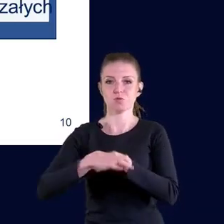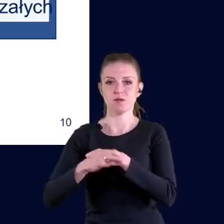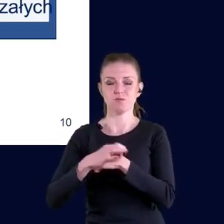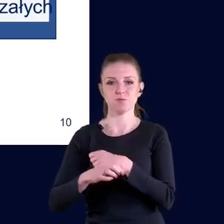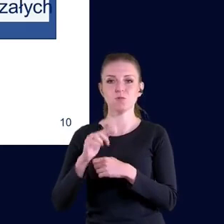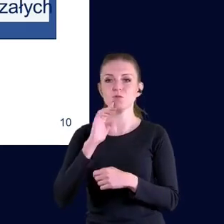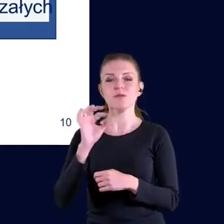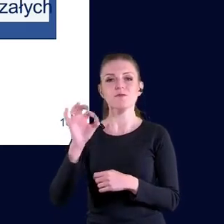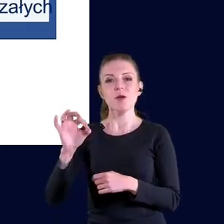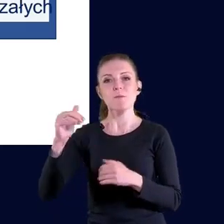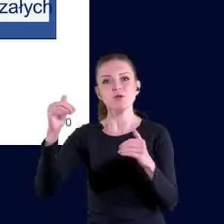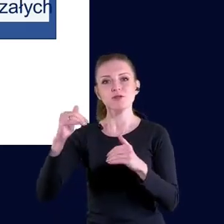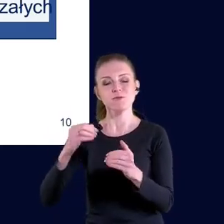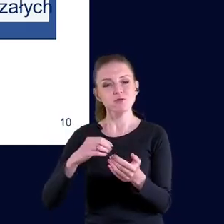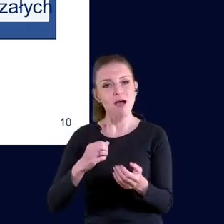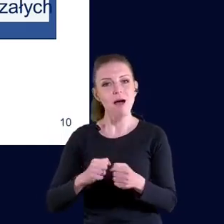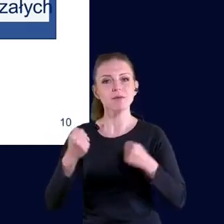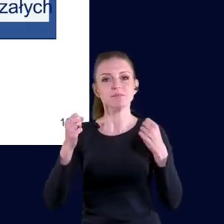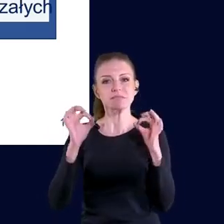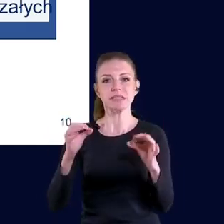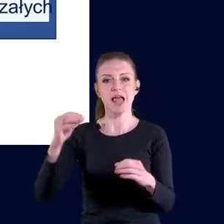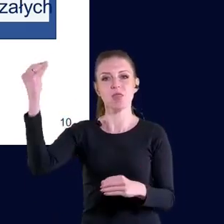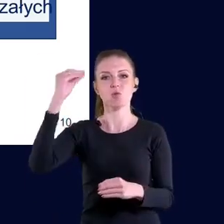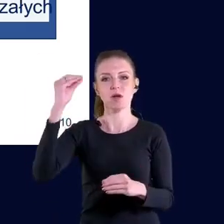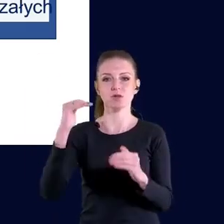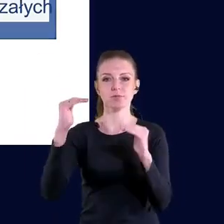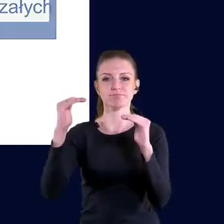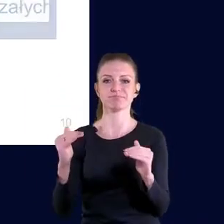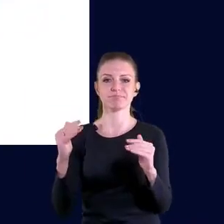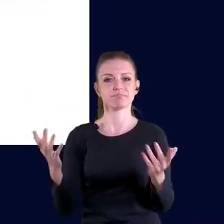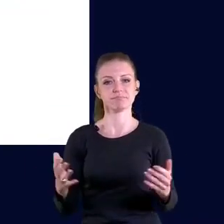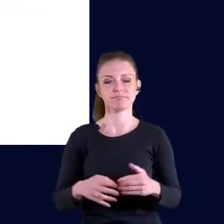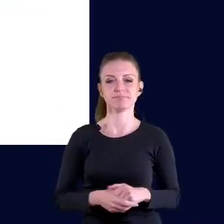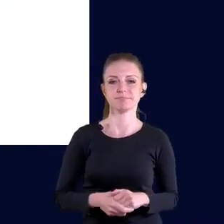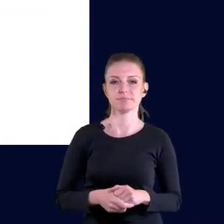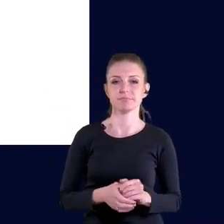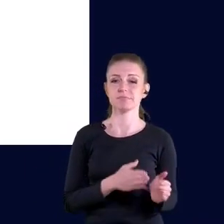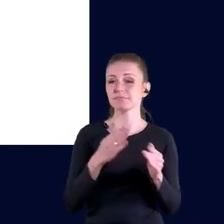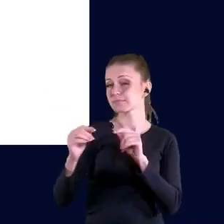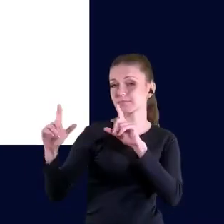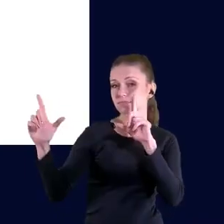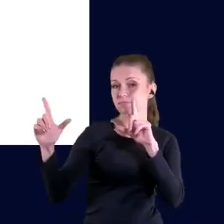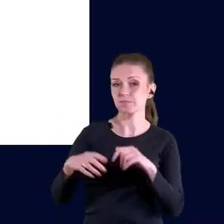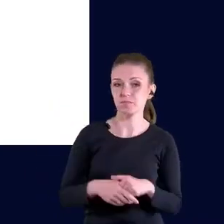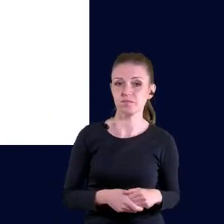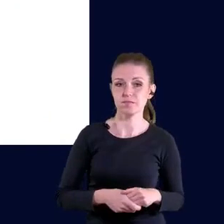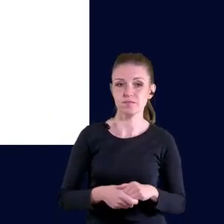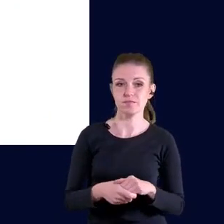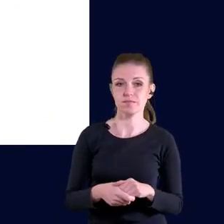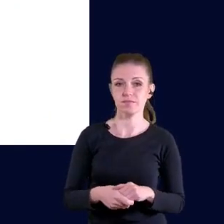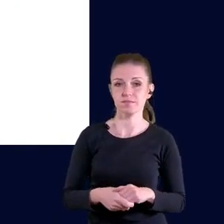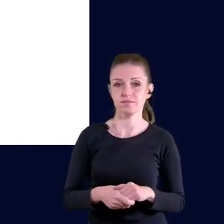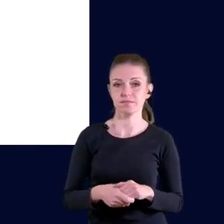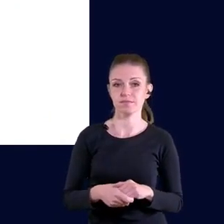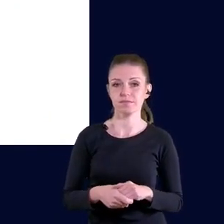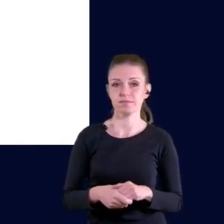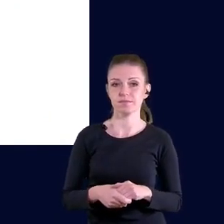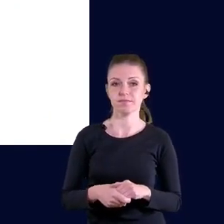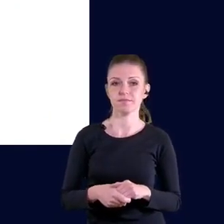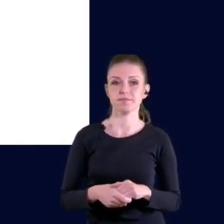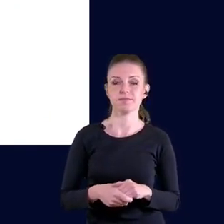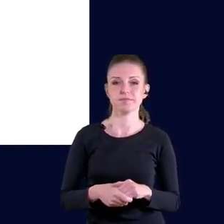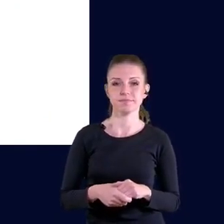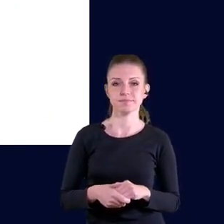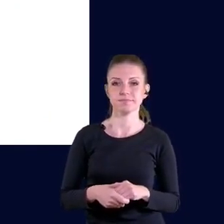wykształcenia i proszę kolejny slajd zwiększenie szans edukacyjnych oczywiście